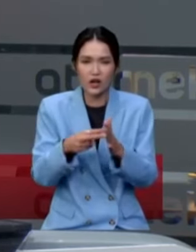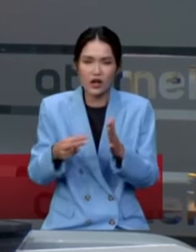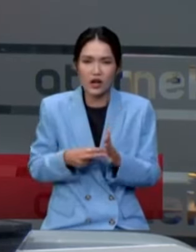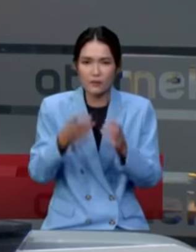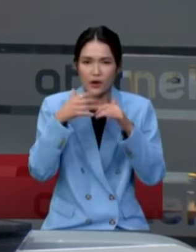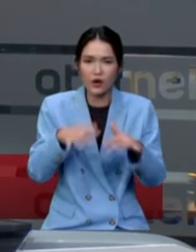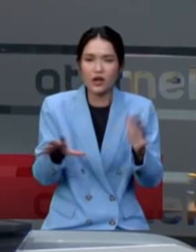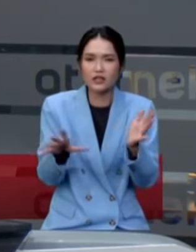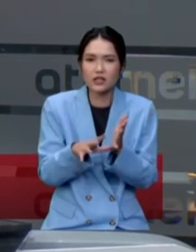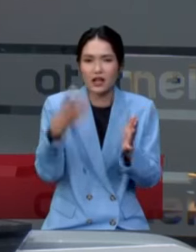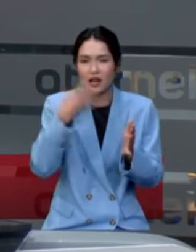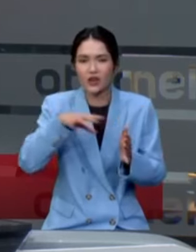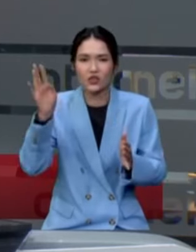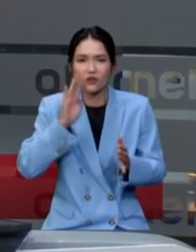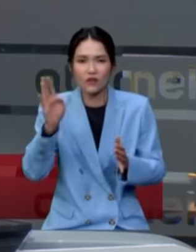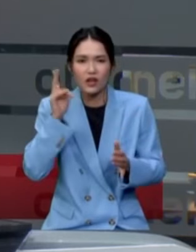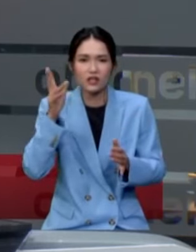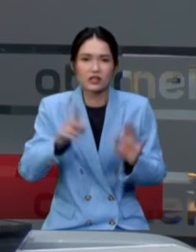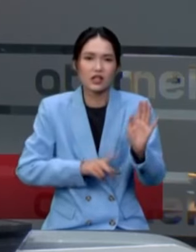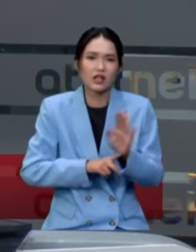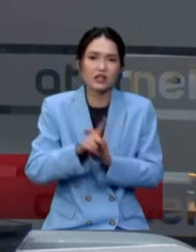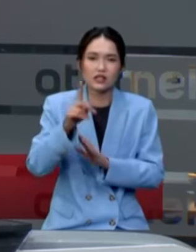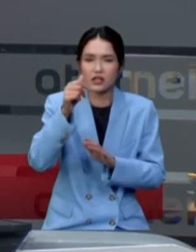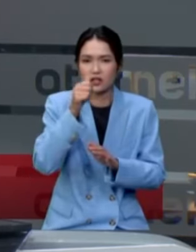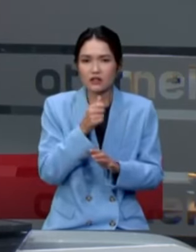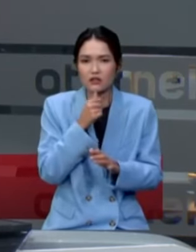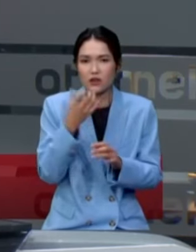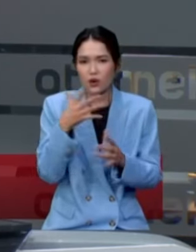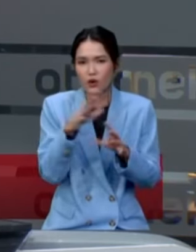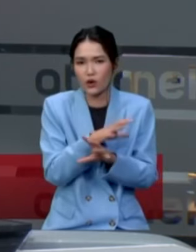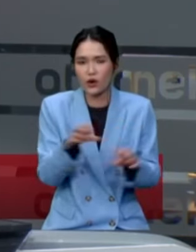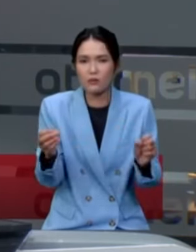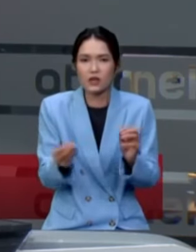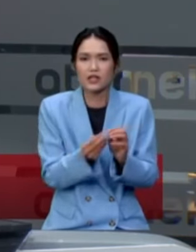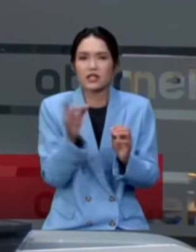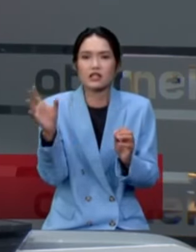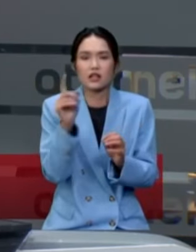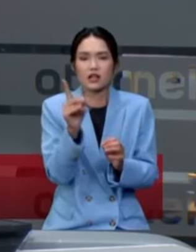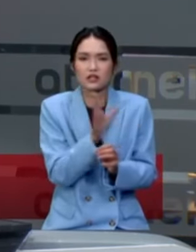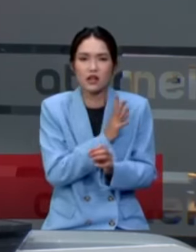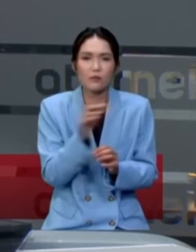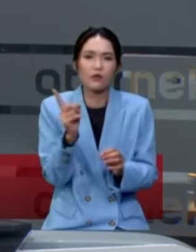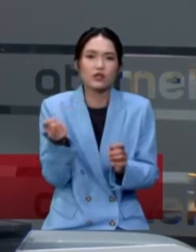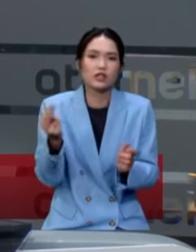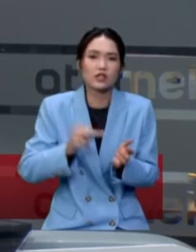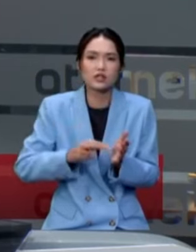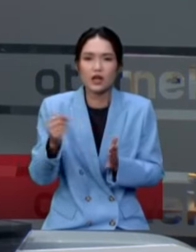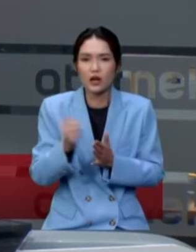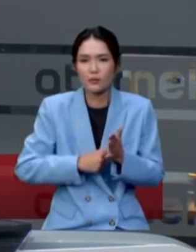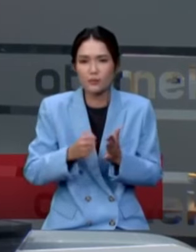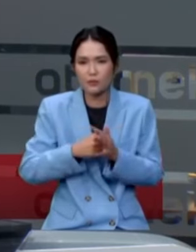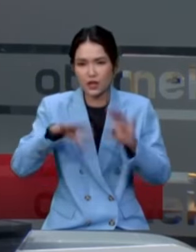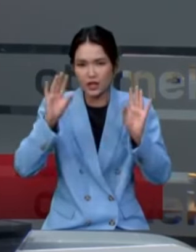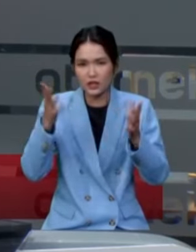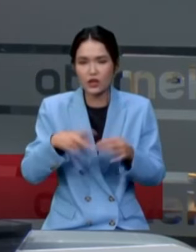и горячую воду в их квартирах с начала отопительного сезона отключали уже около 10 раз. Что стало причиной такой ситуации